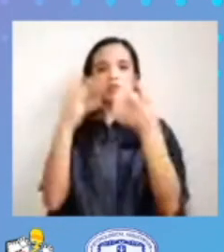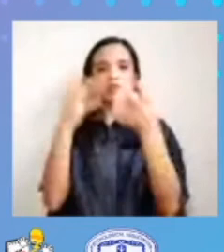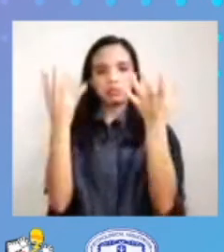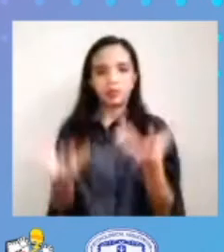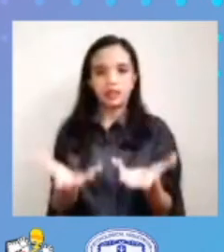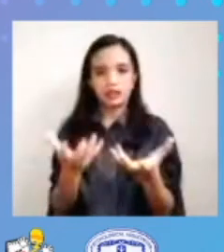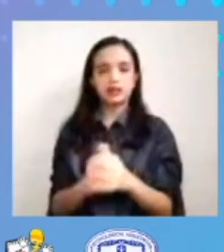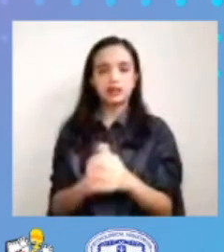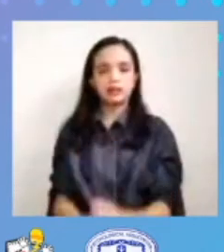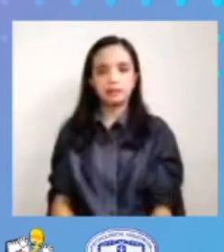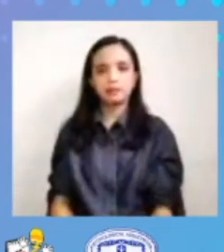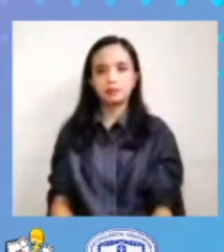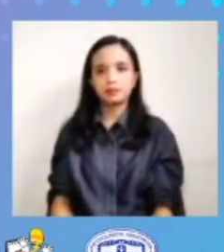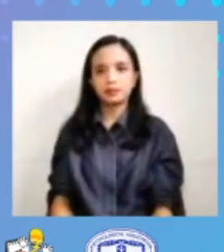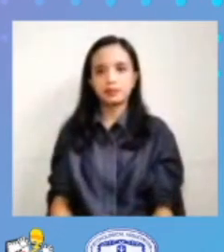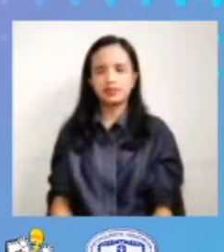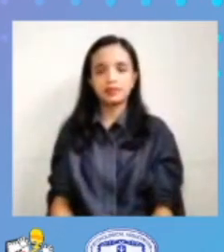Congrats!